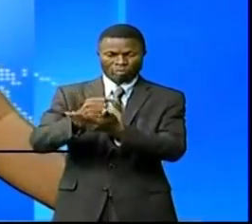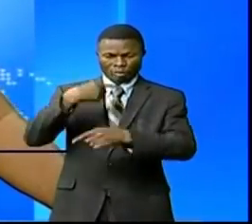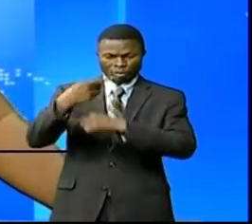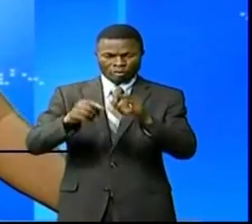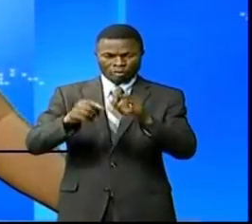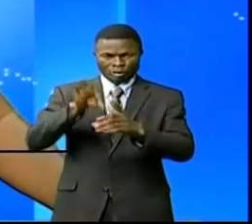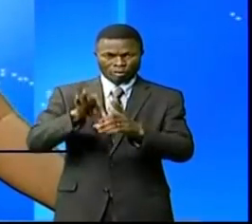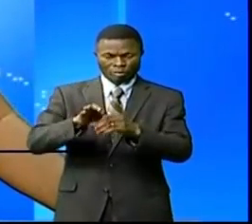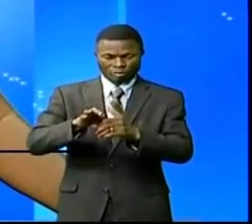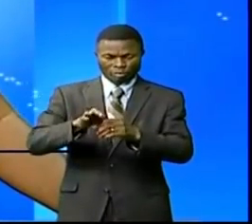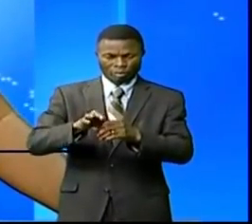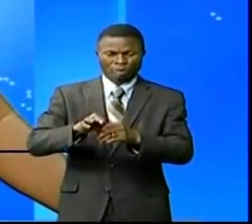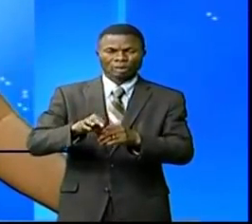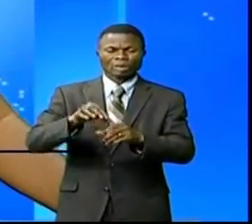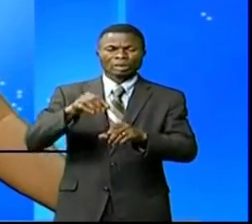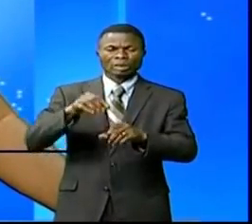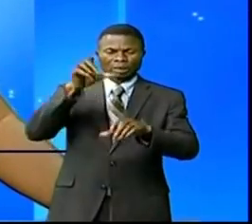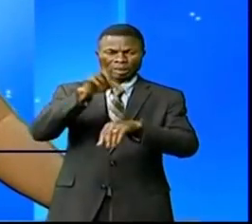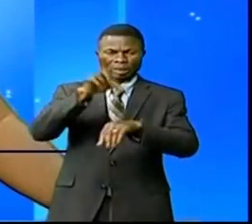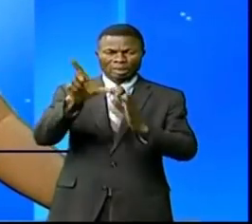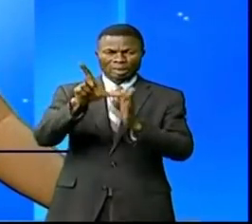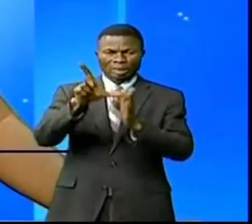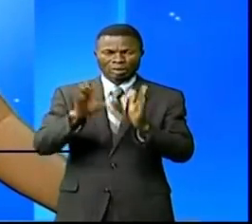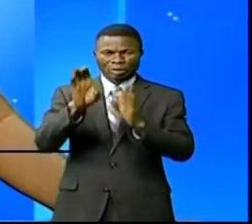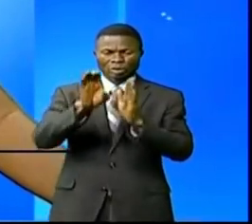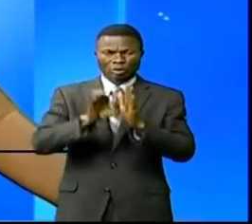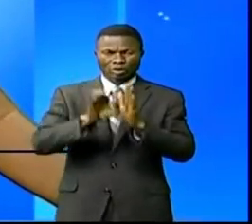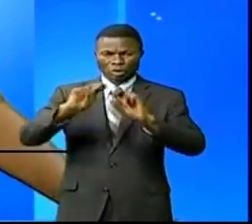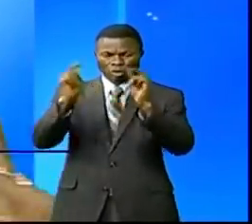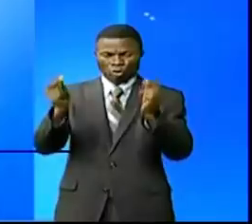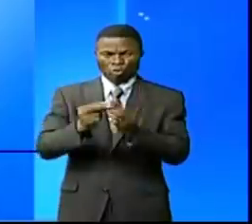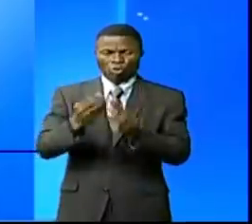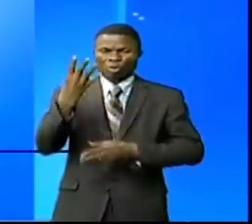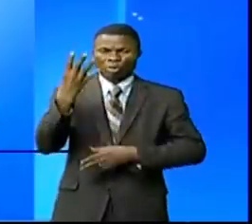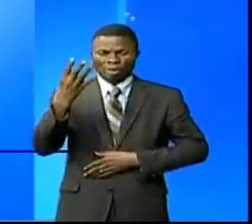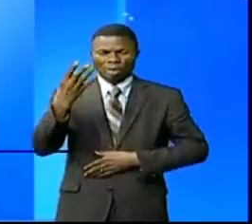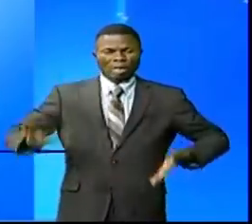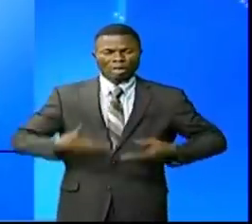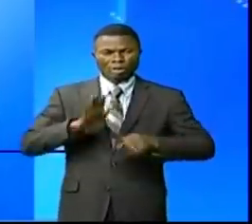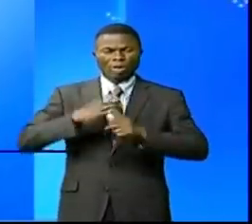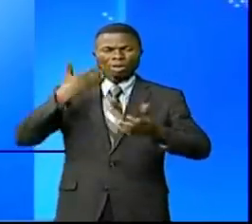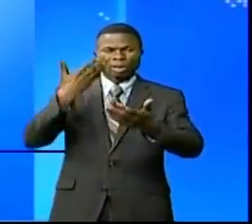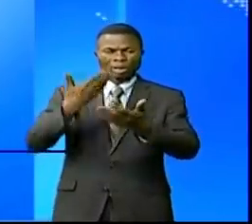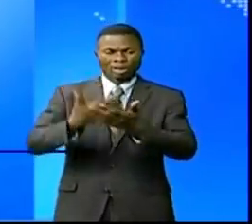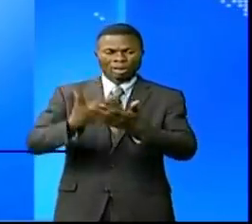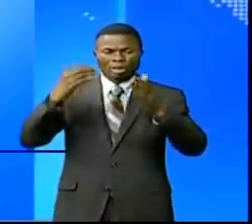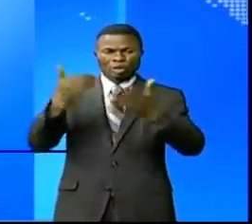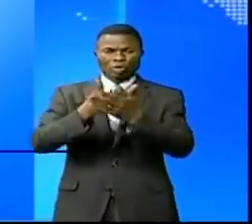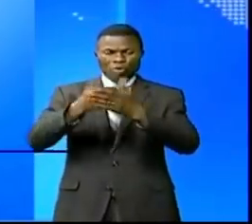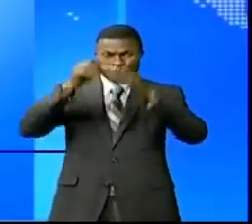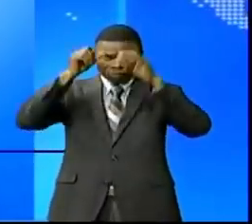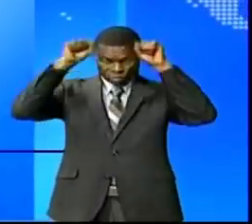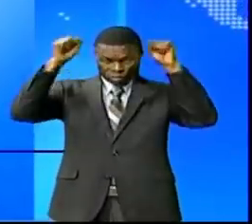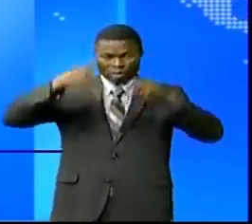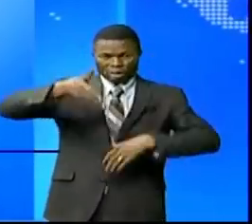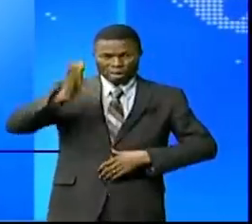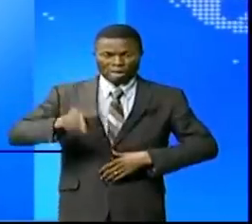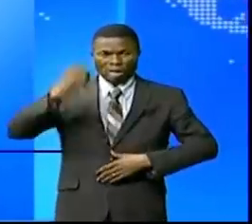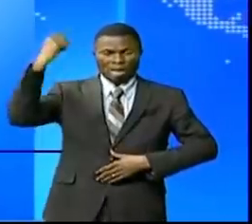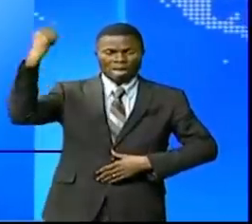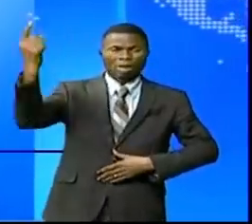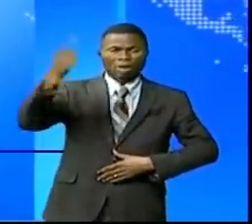dans le délai constitutionnel. La génération 4 salue d'ailleurs l'arrivée à la tête de la CENI d'un expert